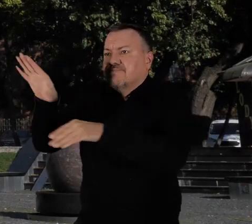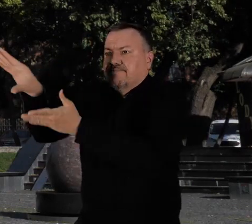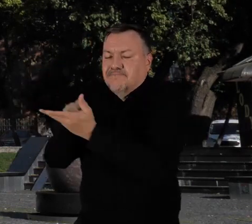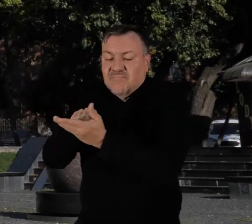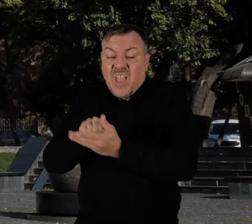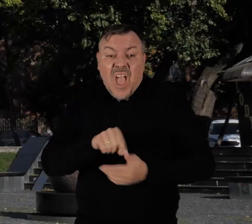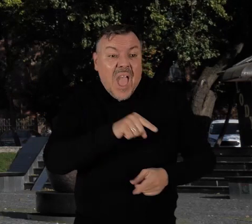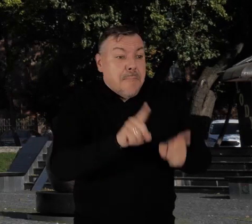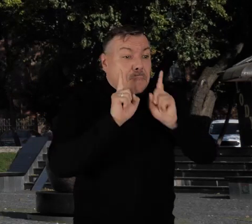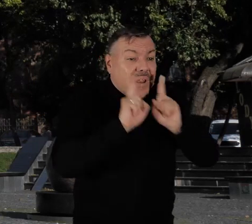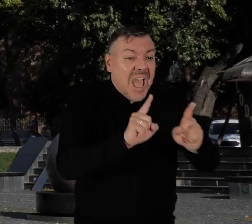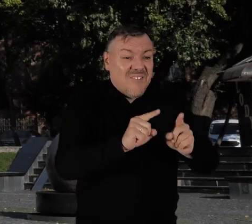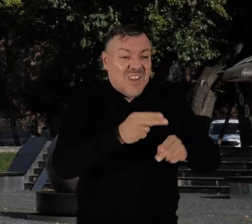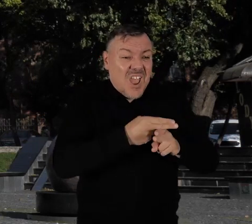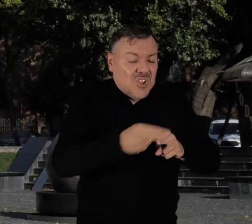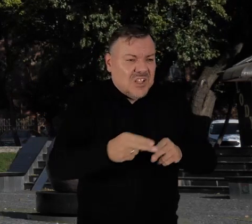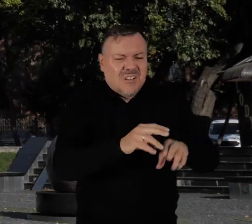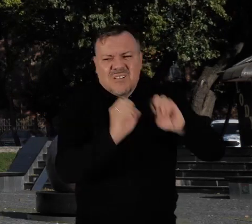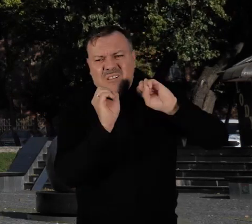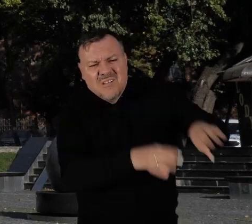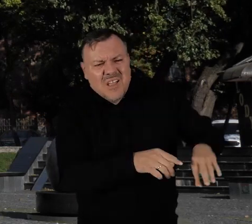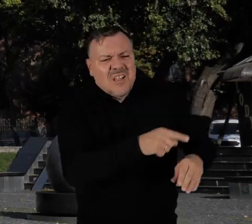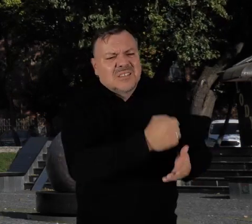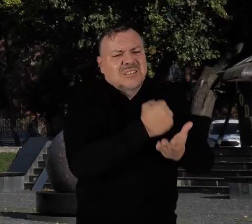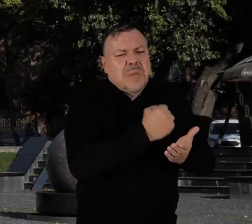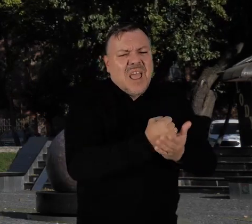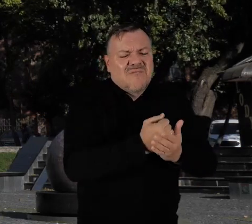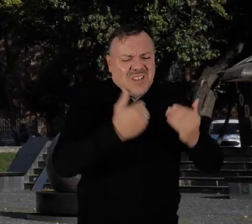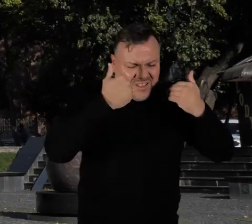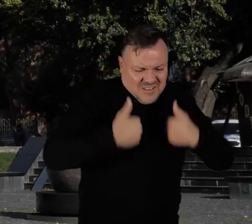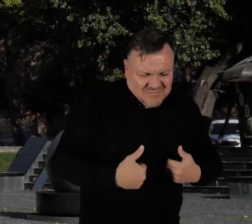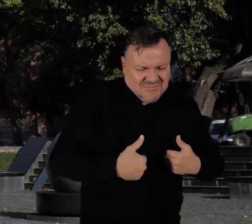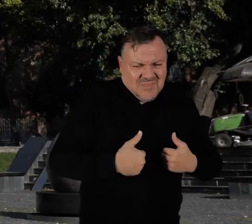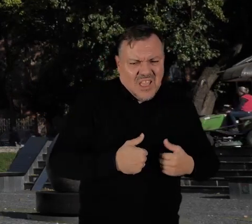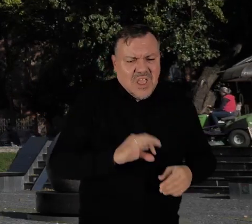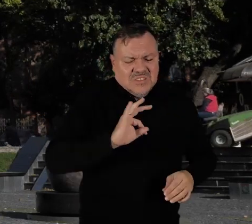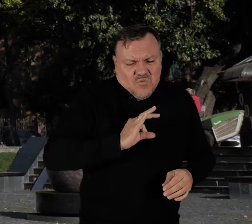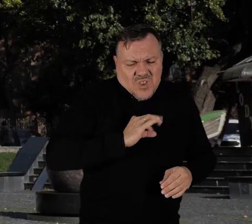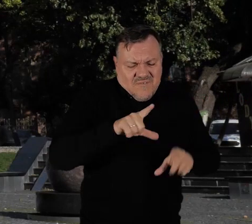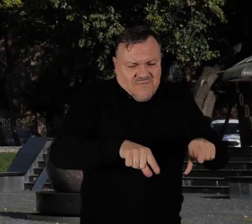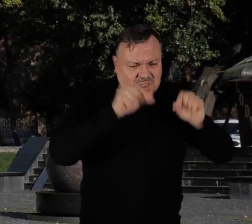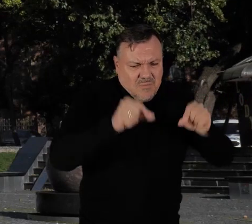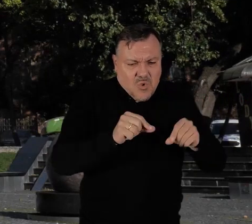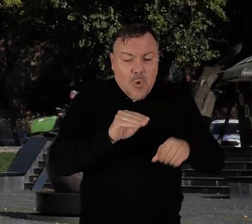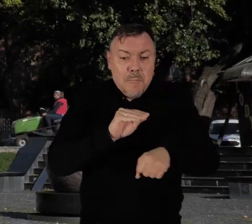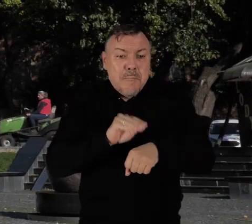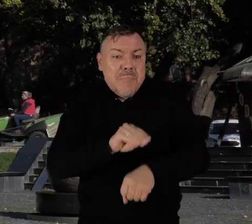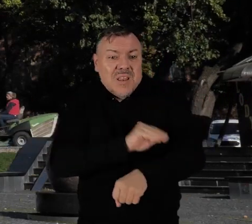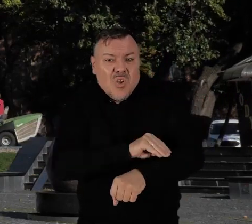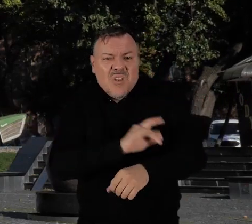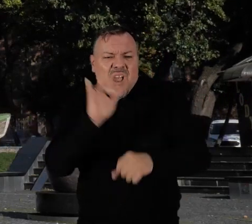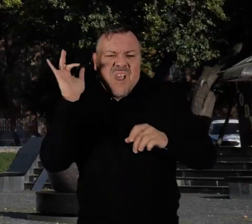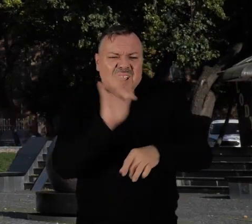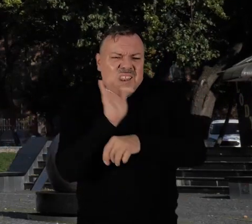moralną skazano na banicję do obszaru spraw subiektywnych, które rozstrzyga się tylko własnym wyborem.